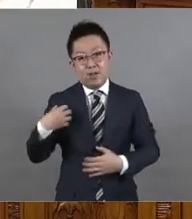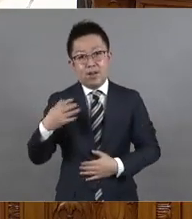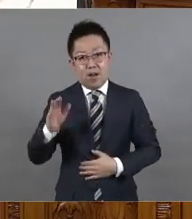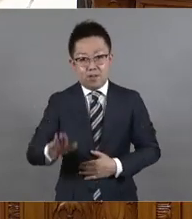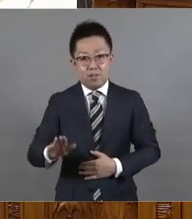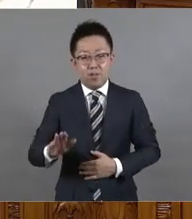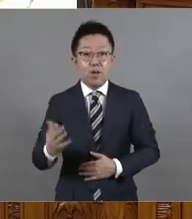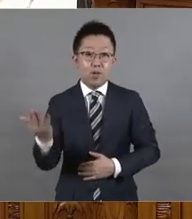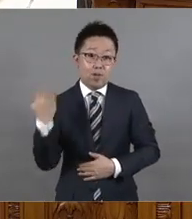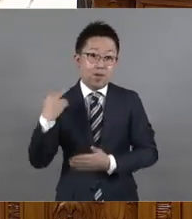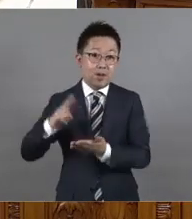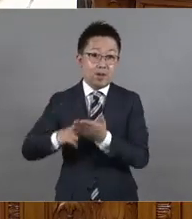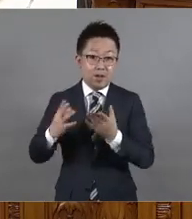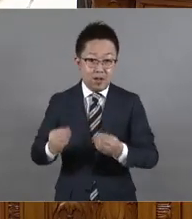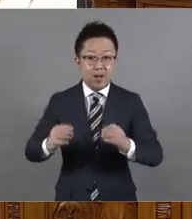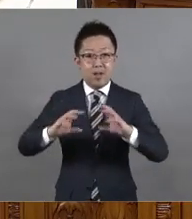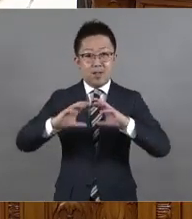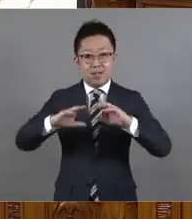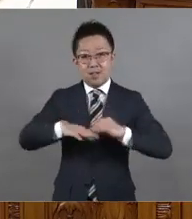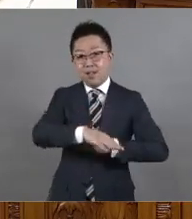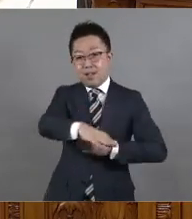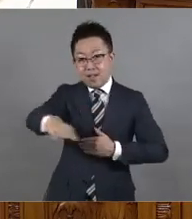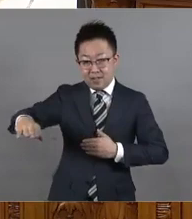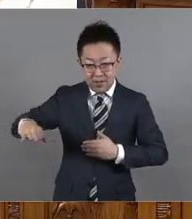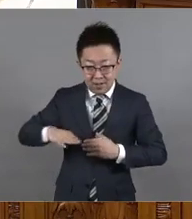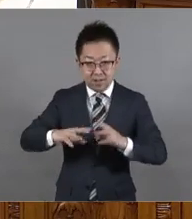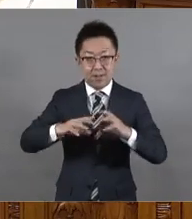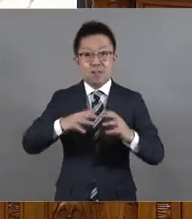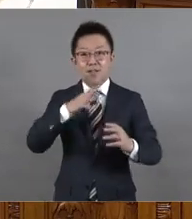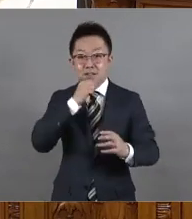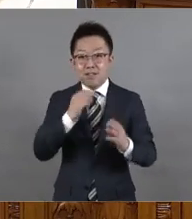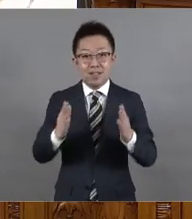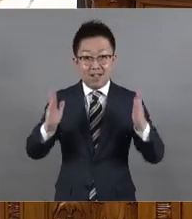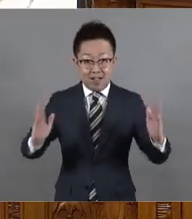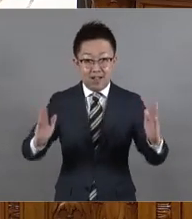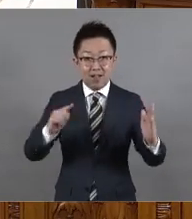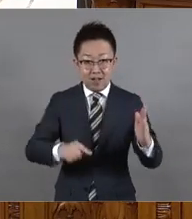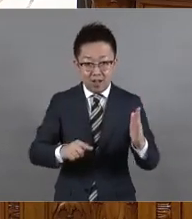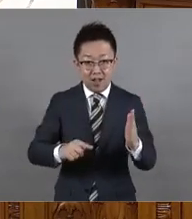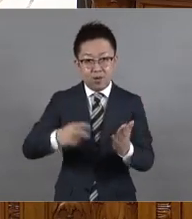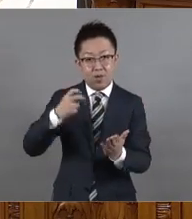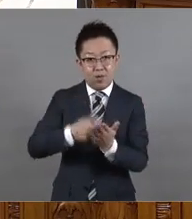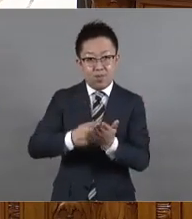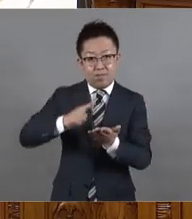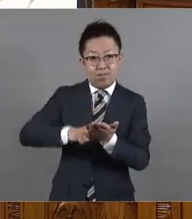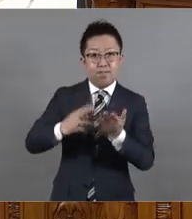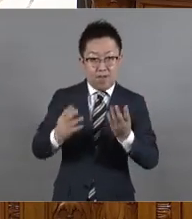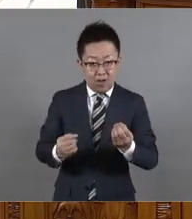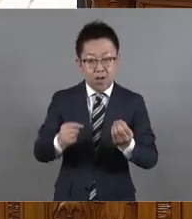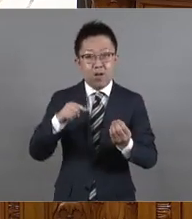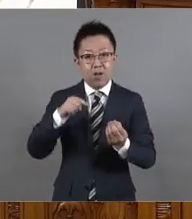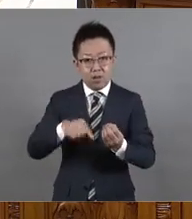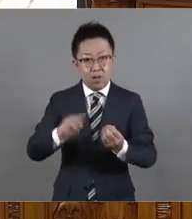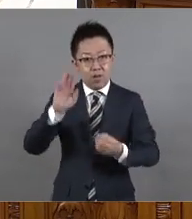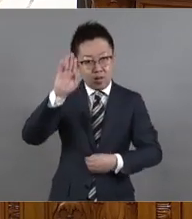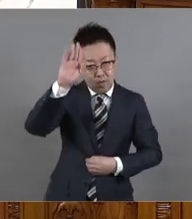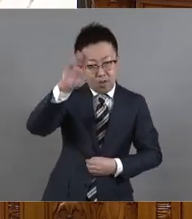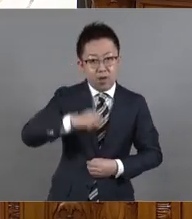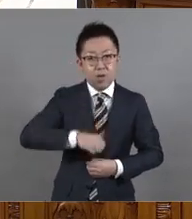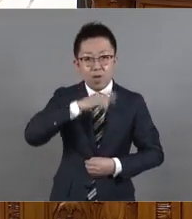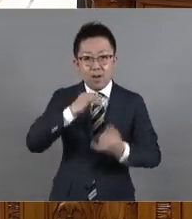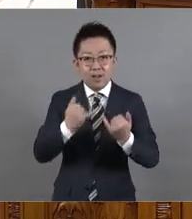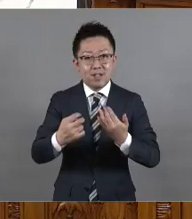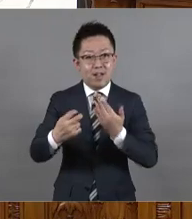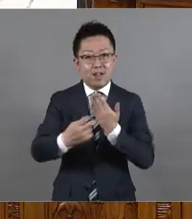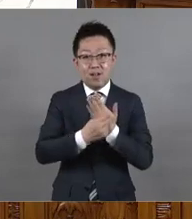された全世代型社会保障改革の方針に沿って少子化対策の抜本的強化と高齢化高齢者医療に